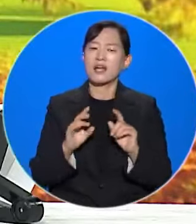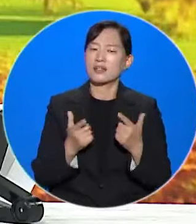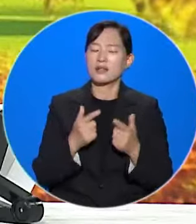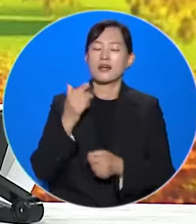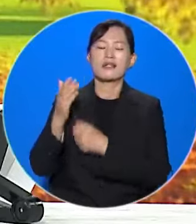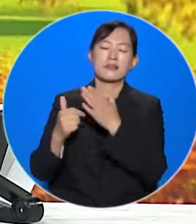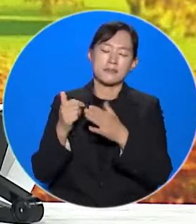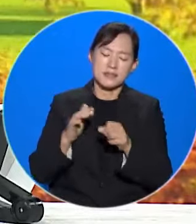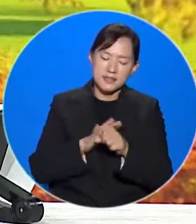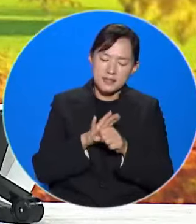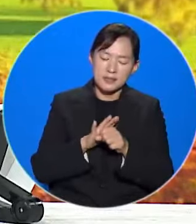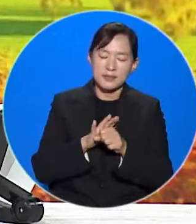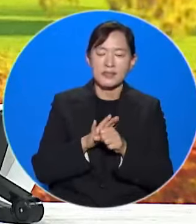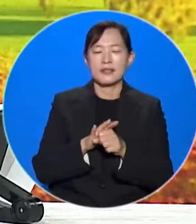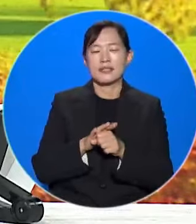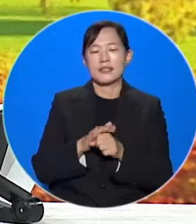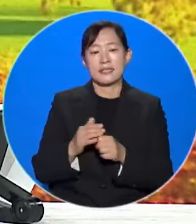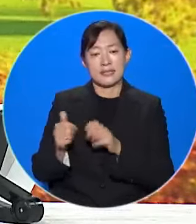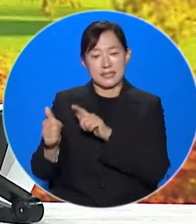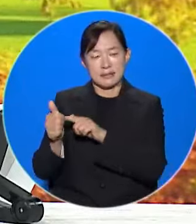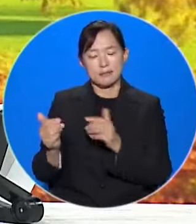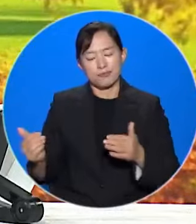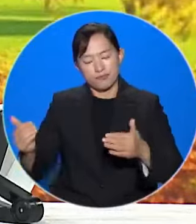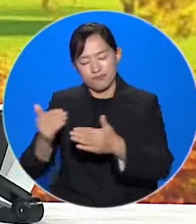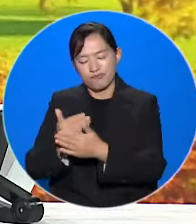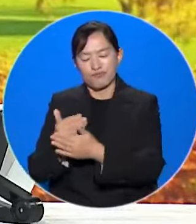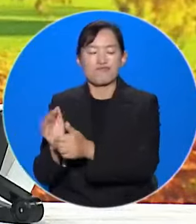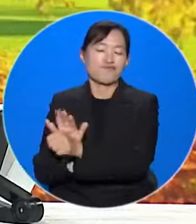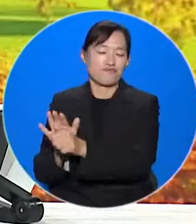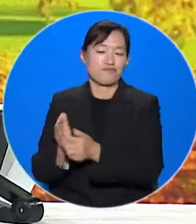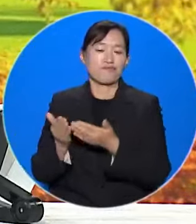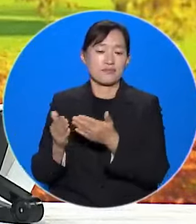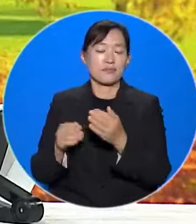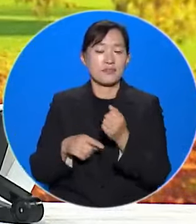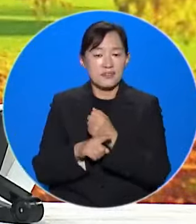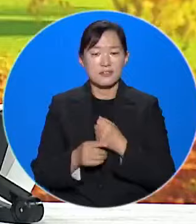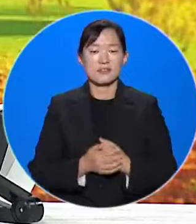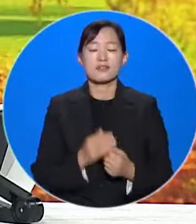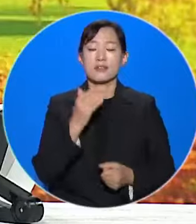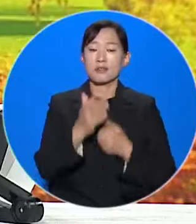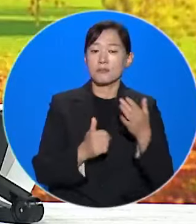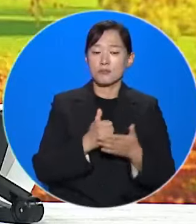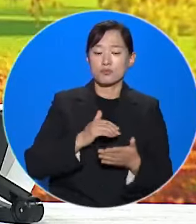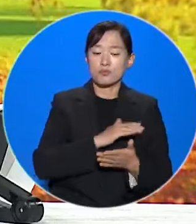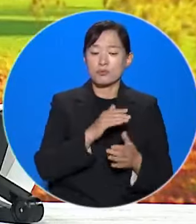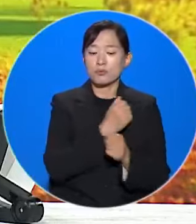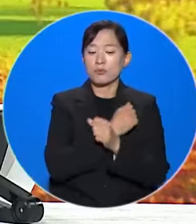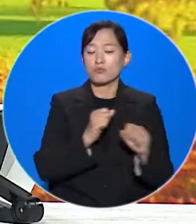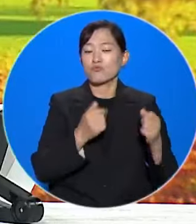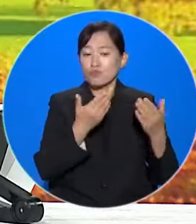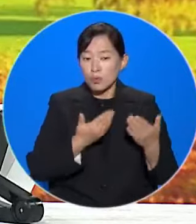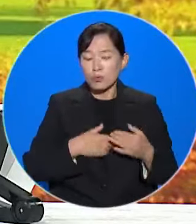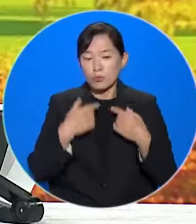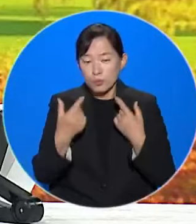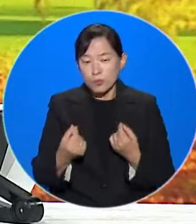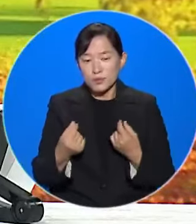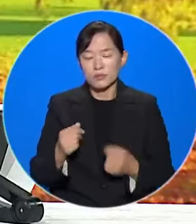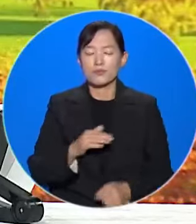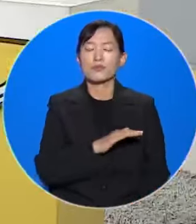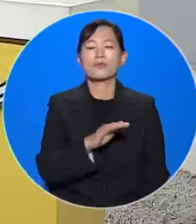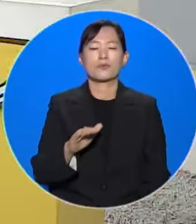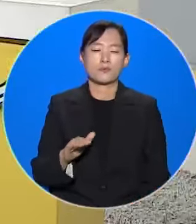하나님의 사랑으로 상대방을 품는 행위를 의미합니다. 하나님께서 우리를 용서하신 것처럼